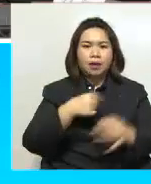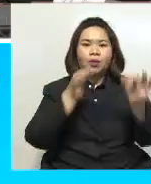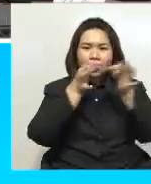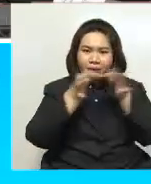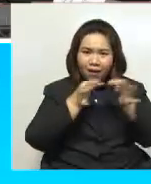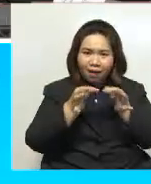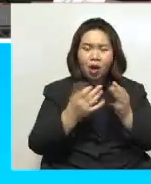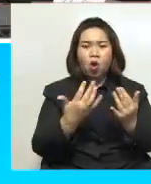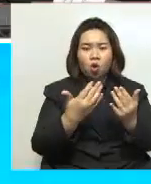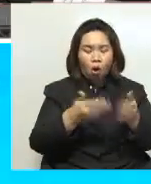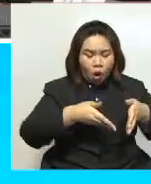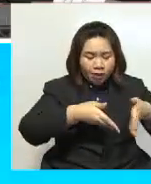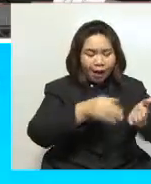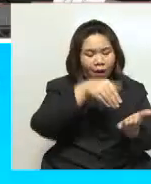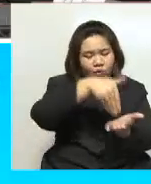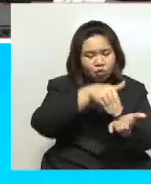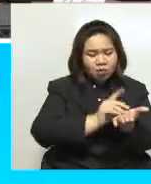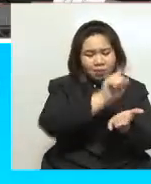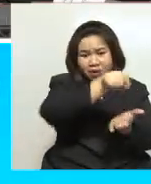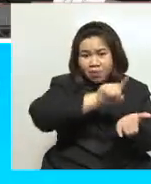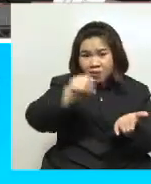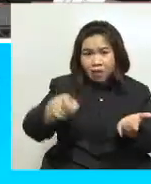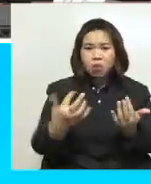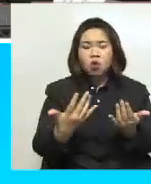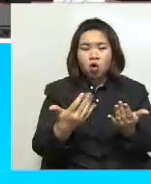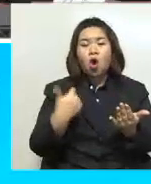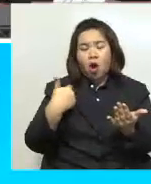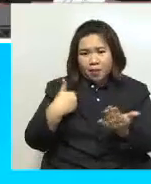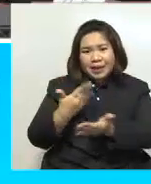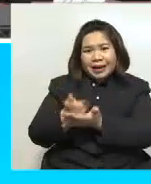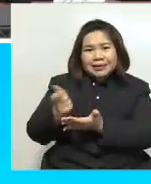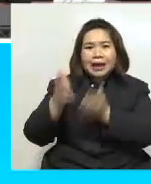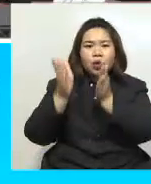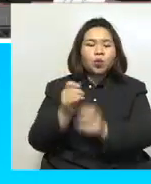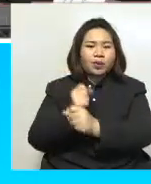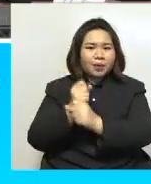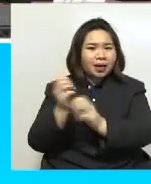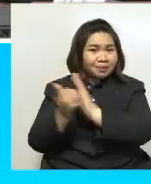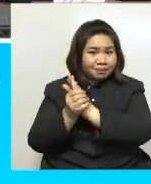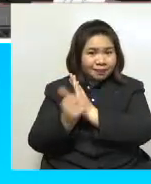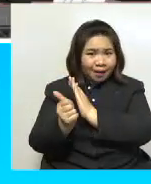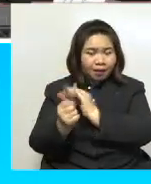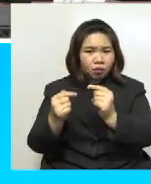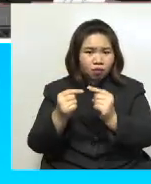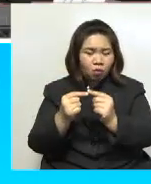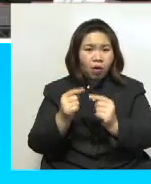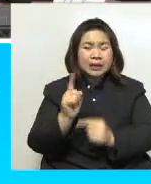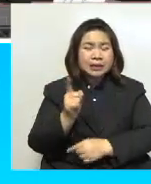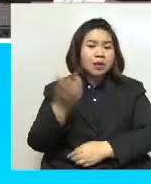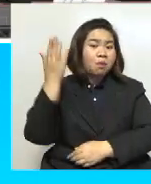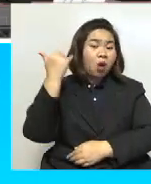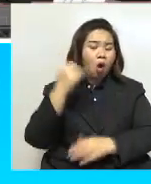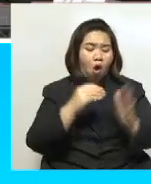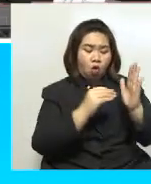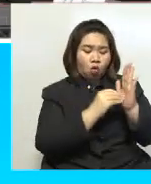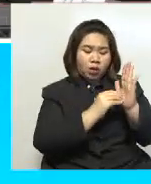างๆเนี่ยเดี๋ยวเราดูให้อยู่แล้วเราก็กำลังจ้างที่ปรึกษาที่จะมีการดูเส้นทางว่าเดิมว่าวิ่งยาว